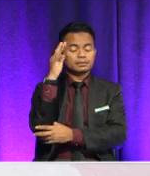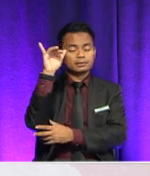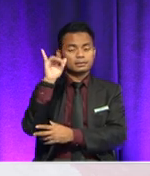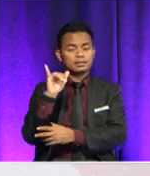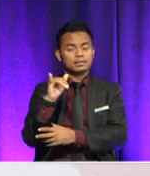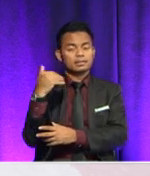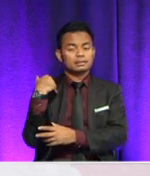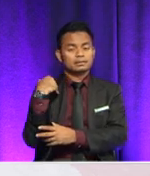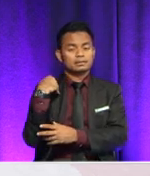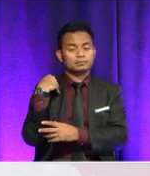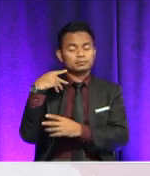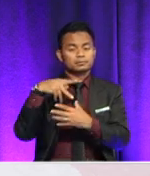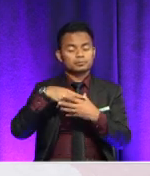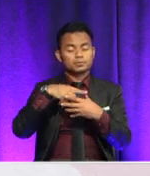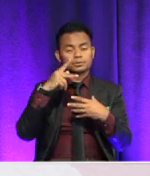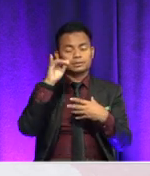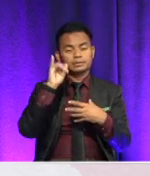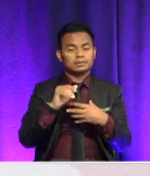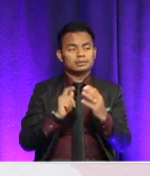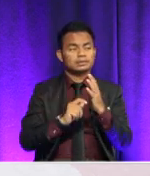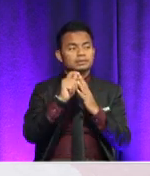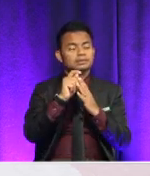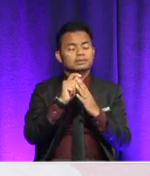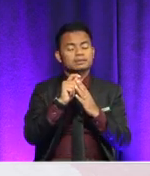ini merupakan ayat campuran